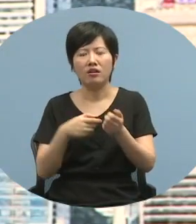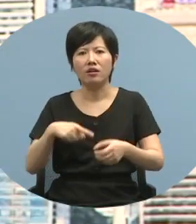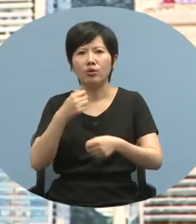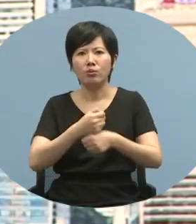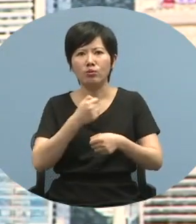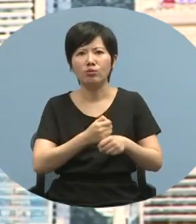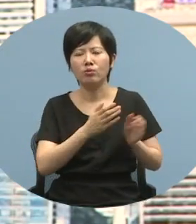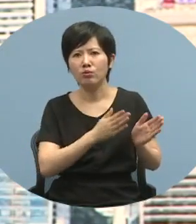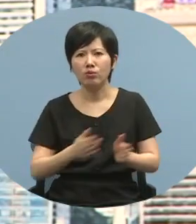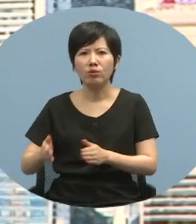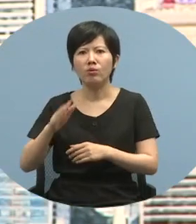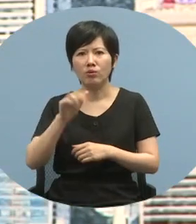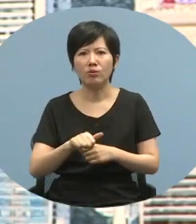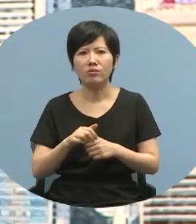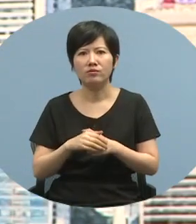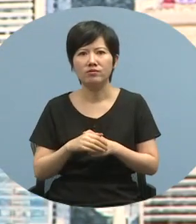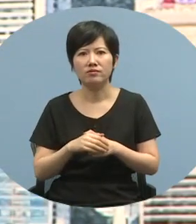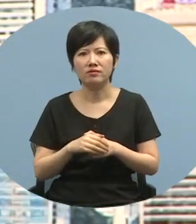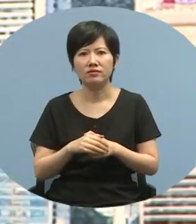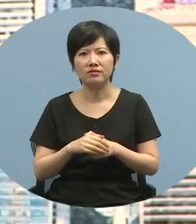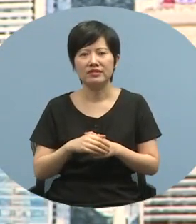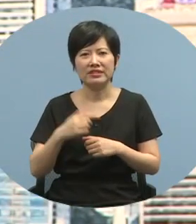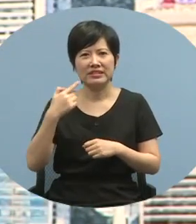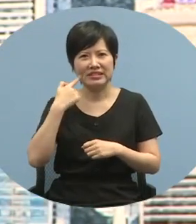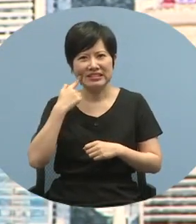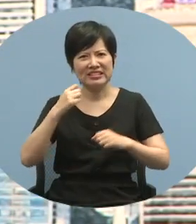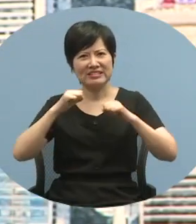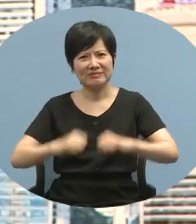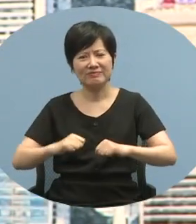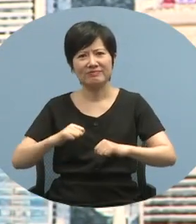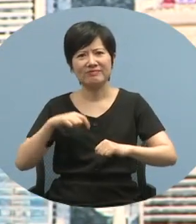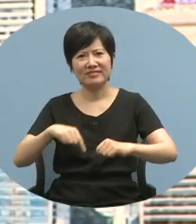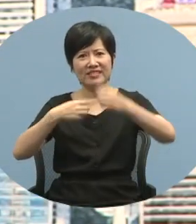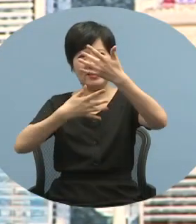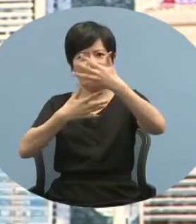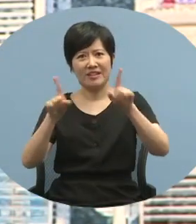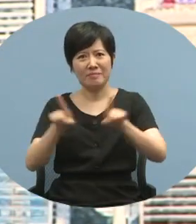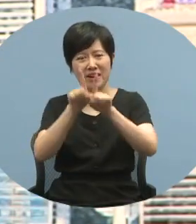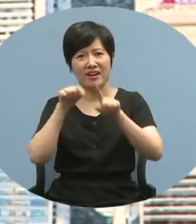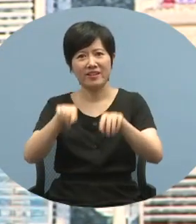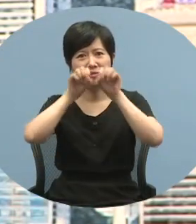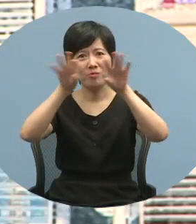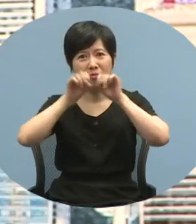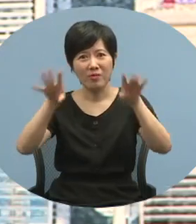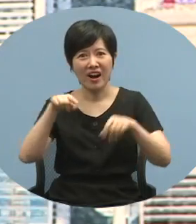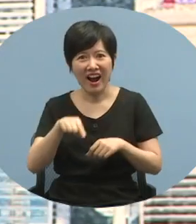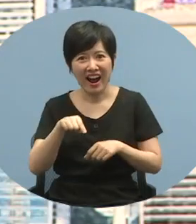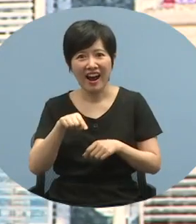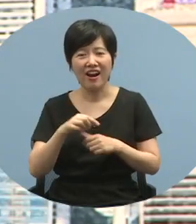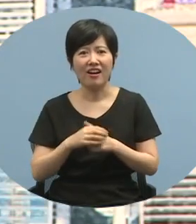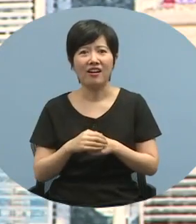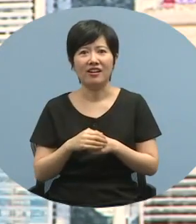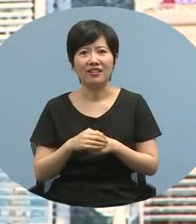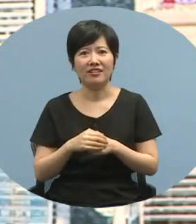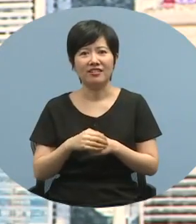它或許有這個效果。是不是一定要這麼固執指定那天要讀施政報告呢？就在那天